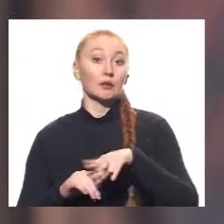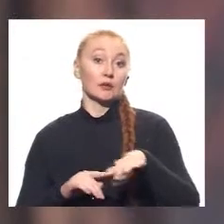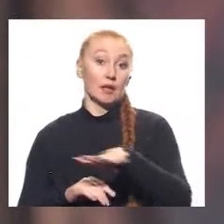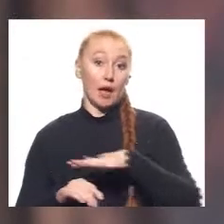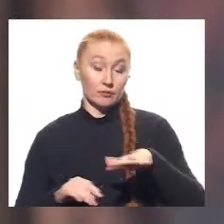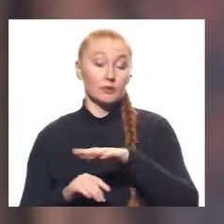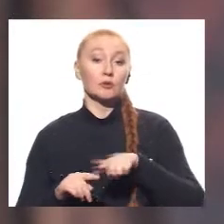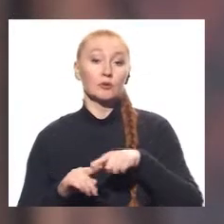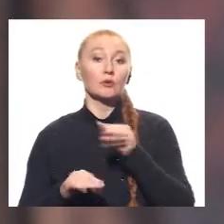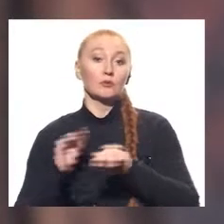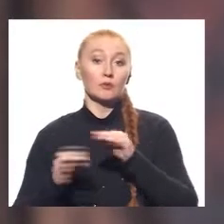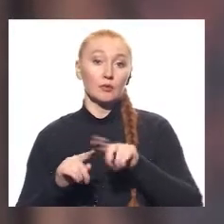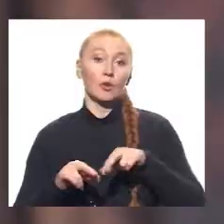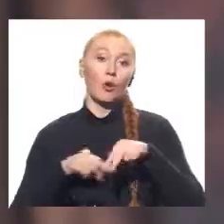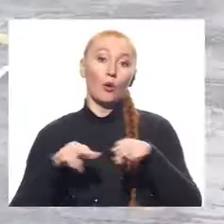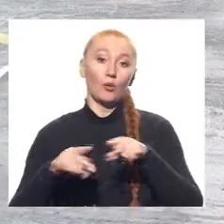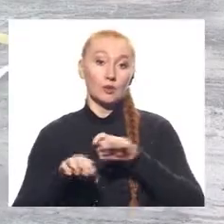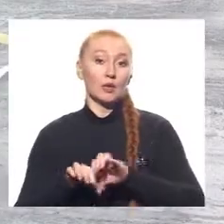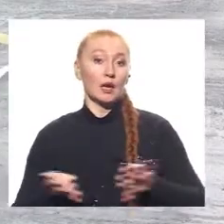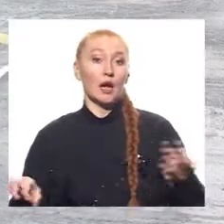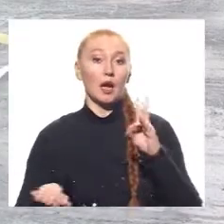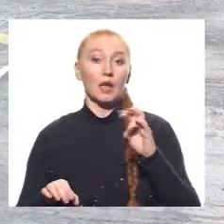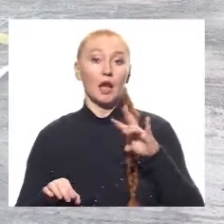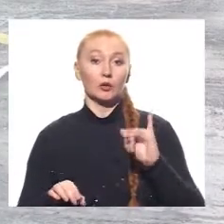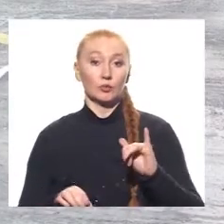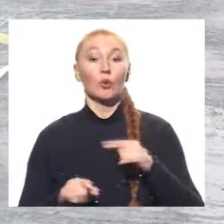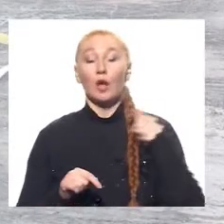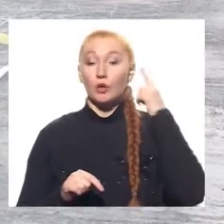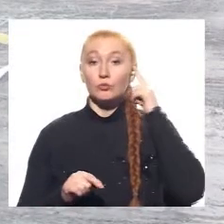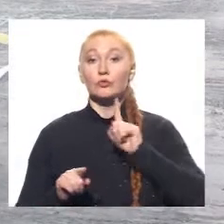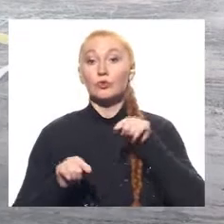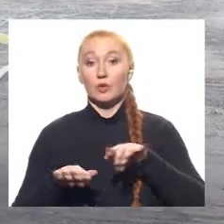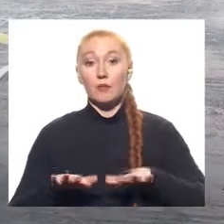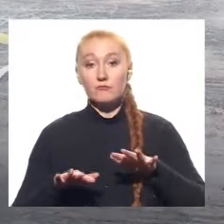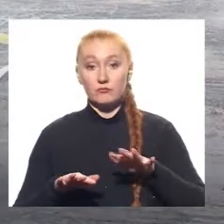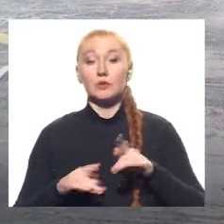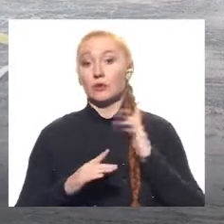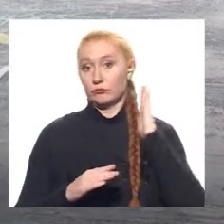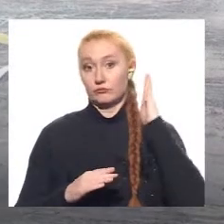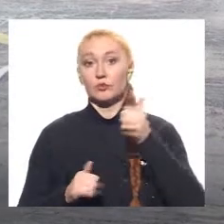містяни займаються слеклайном, ходінням по канату. На мою думку, це місце має великий потенціал